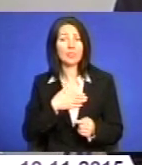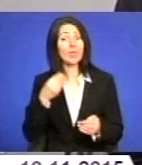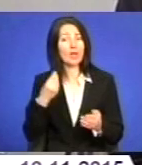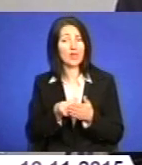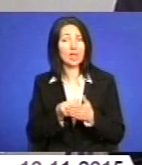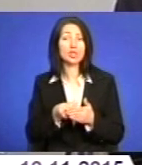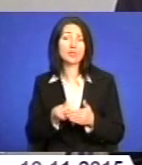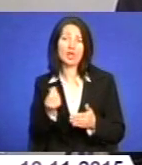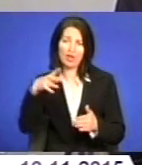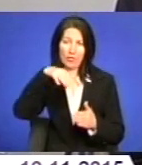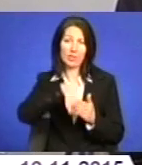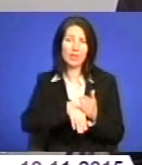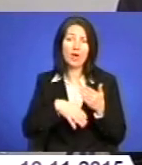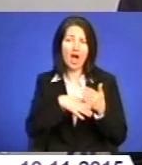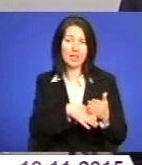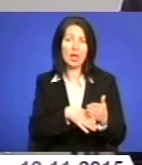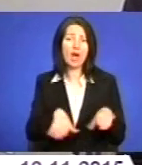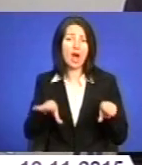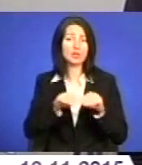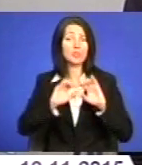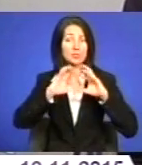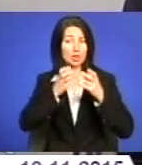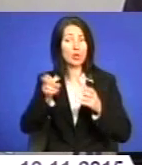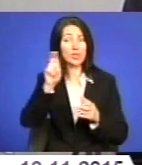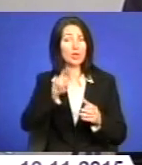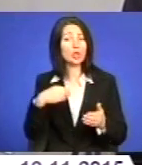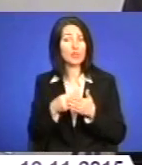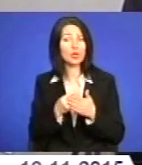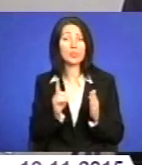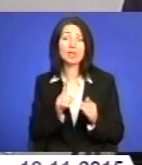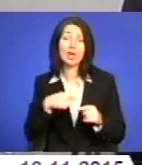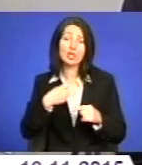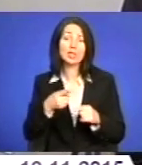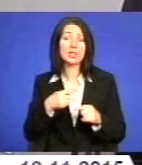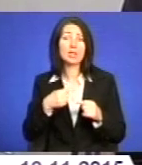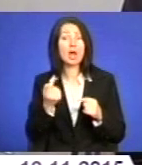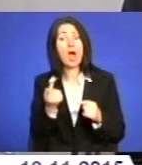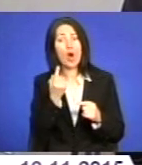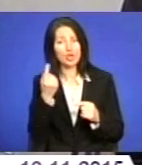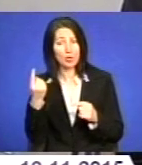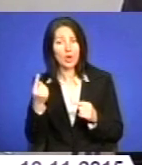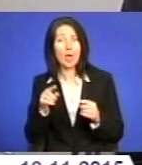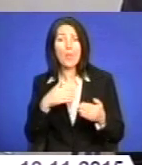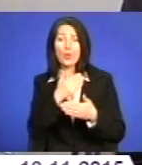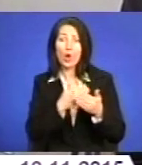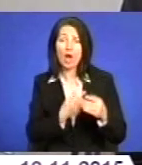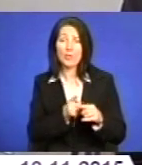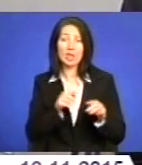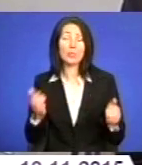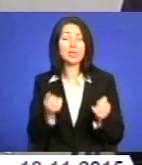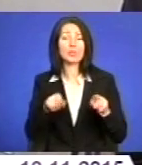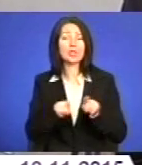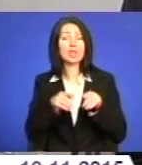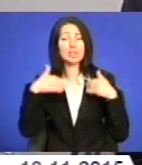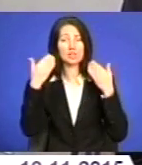фінансові вливання разом із Міжнародним валютним фондом, чи то через поодинокі програми, які підтримують такі ініціативи, як